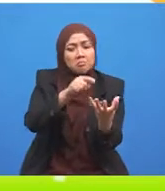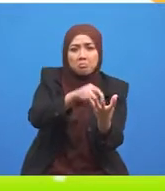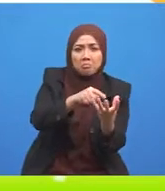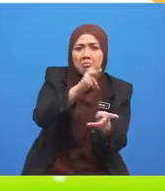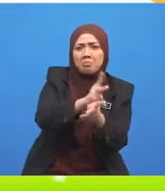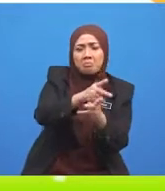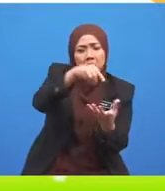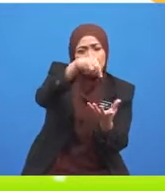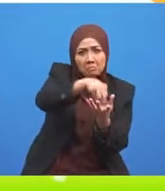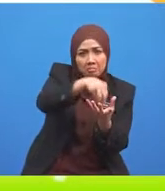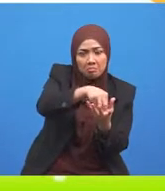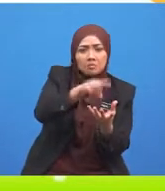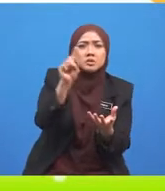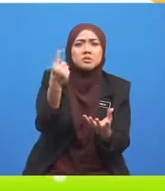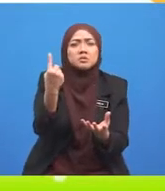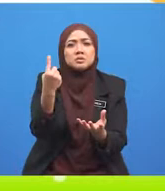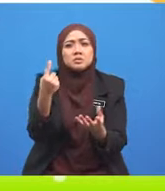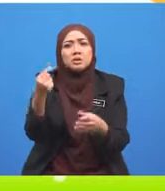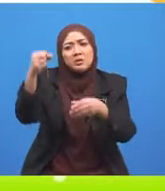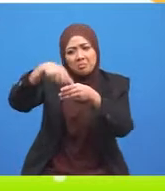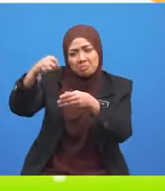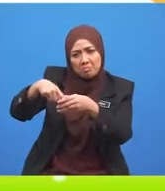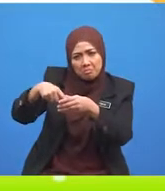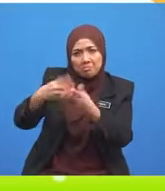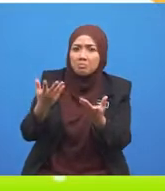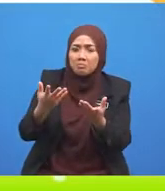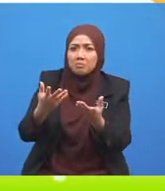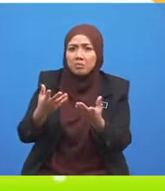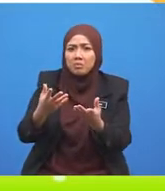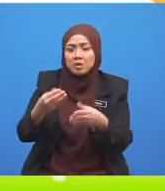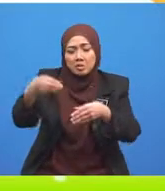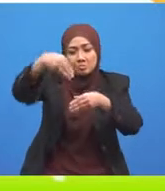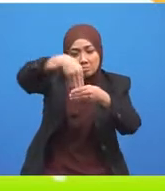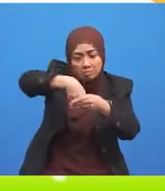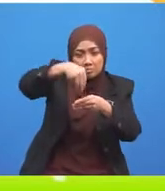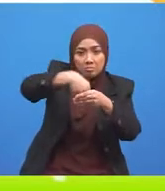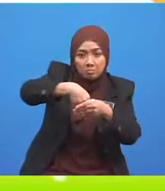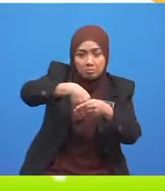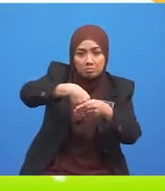bekas, tabung, simpan di dalam sampul surat dan sebagainya.